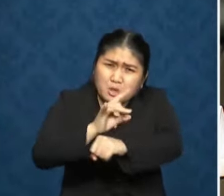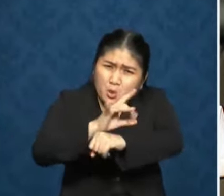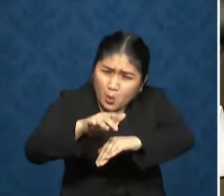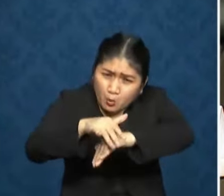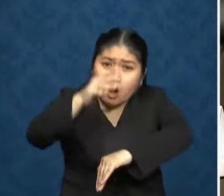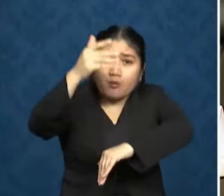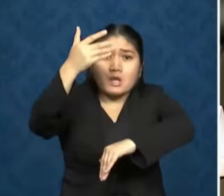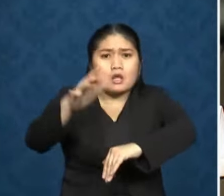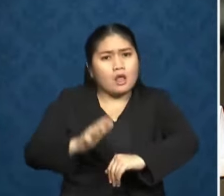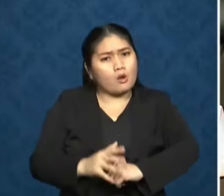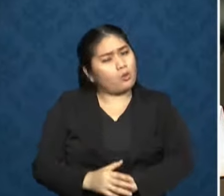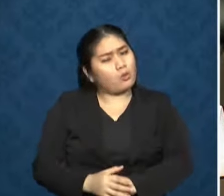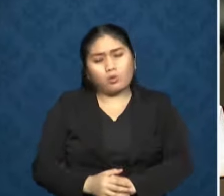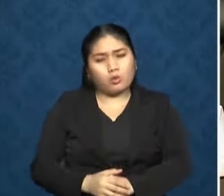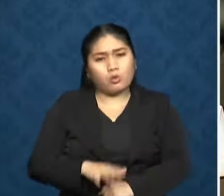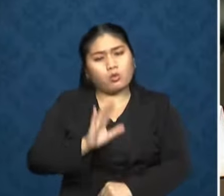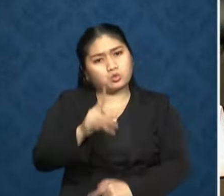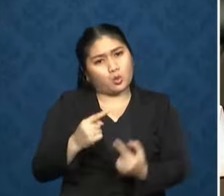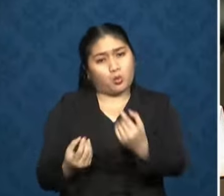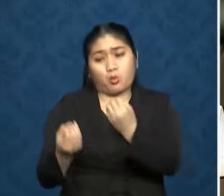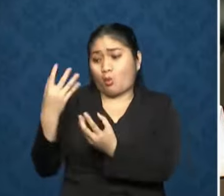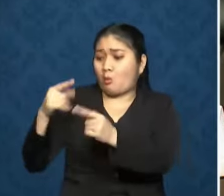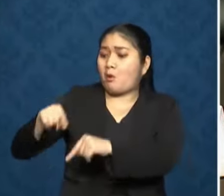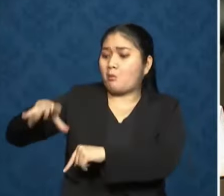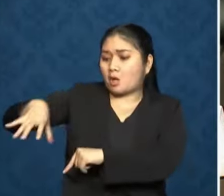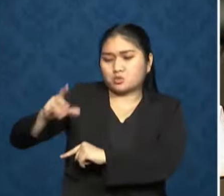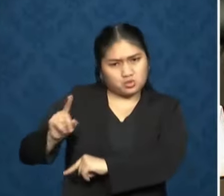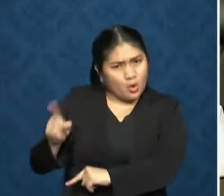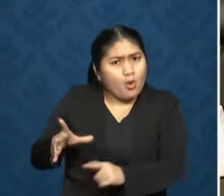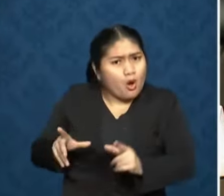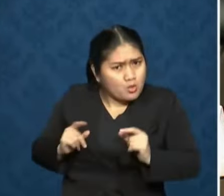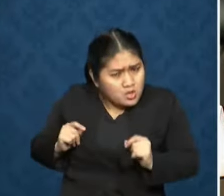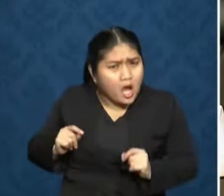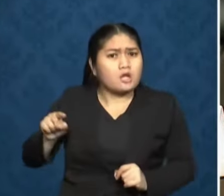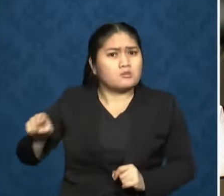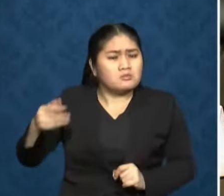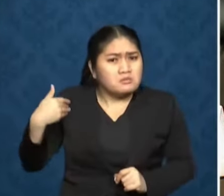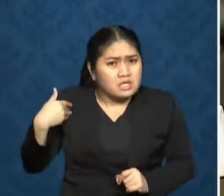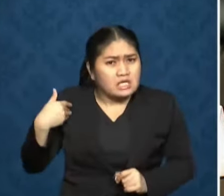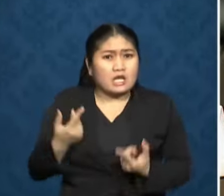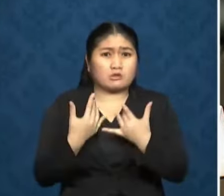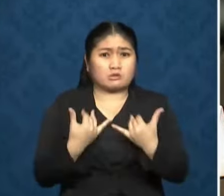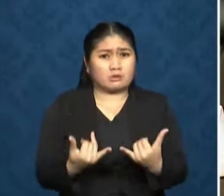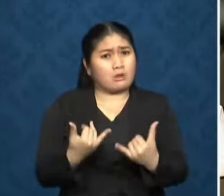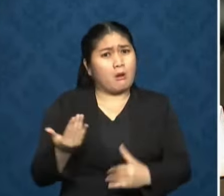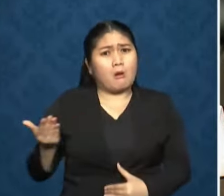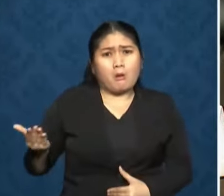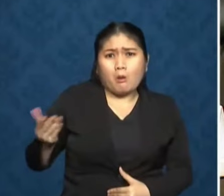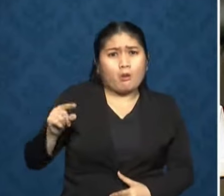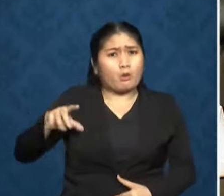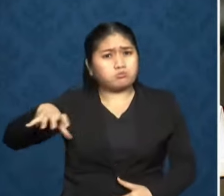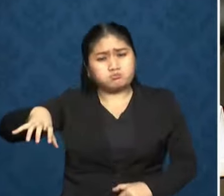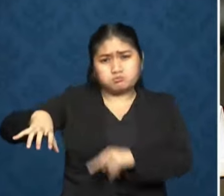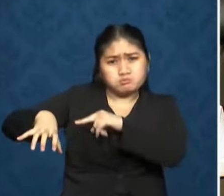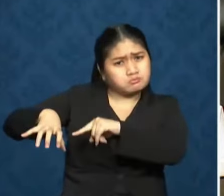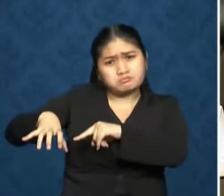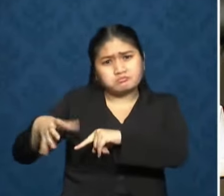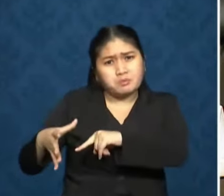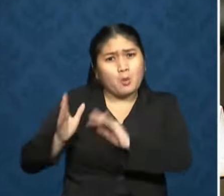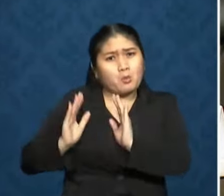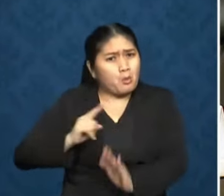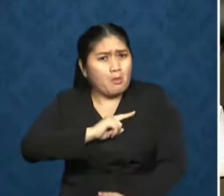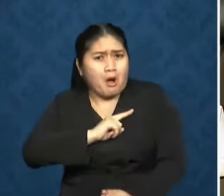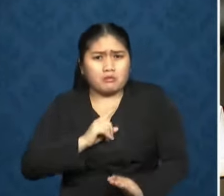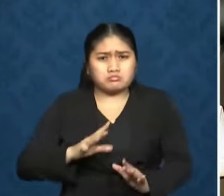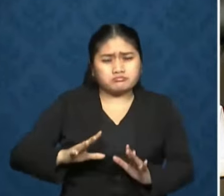เลยแต่ทางกมป่าไม้ต้องให้ไปขออนุญาตกมปาไม้ แล้ตอนนี้ติดการขออนุญาตจกมป่ไม้แลวกมปลาไม้เจาหนาที่กไมเพี่ยง